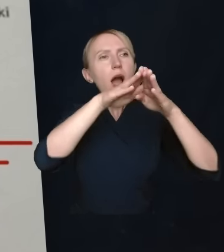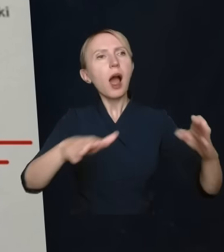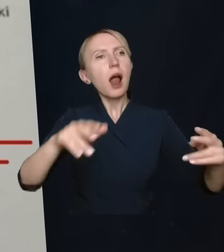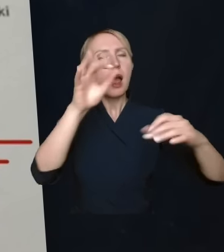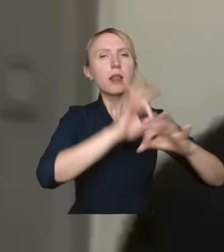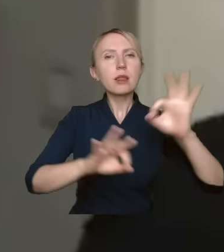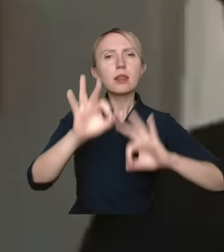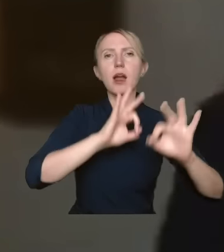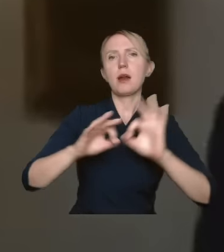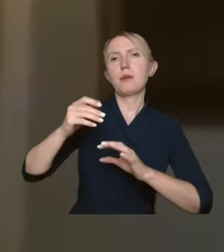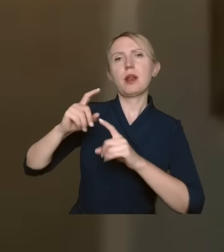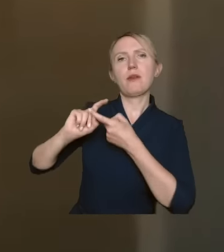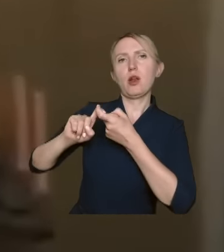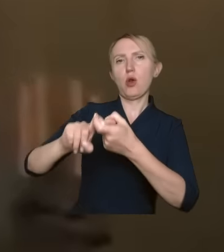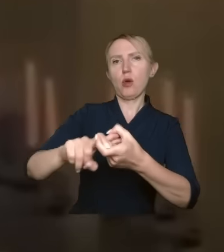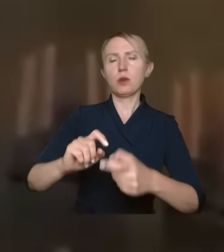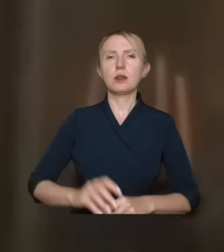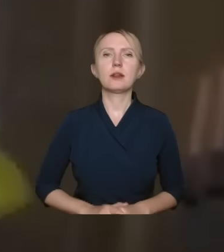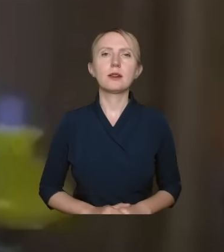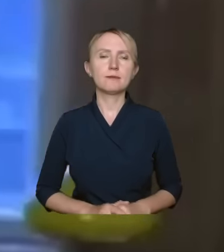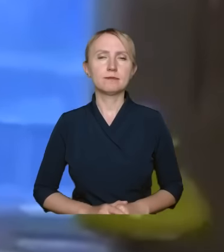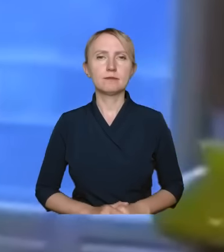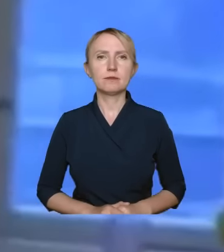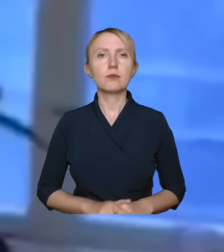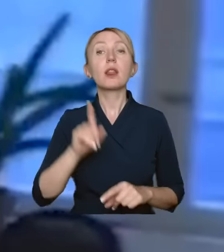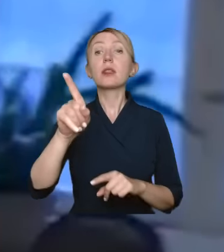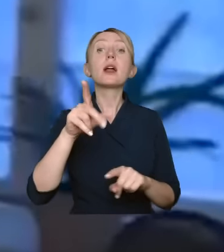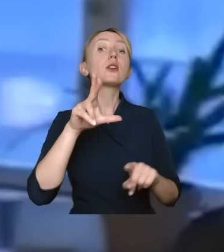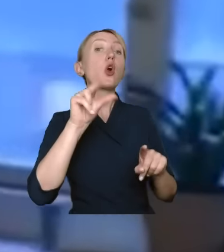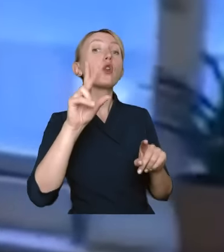zdjęć lokomotyw. Tego kosaka